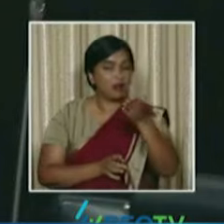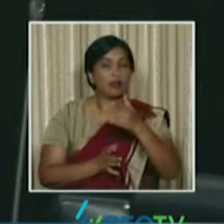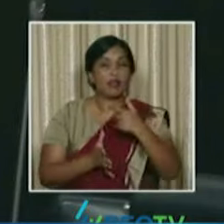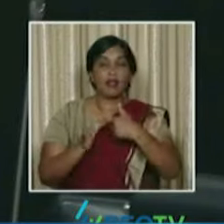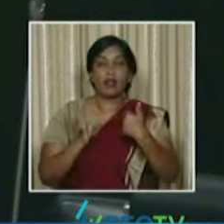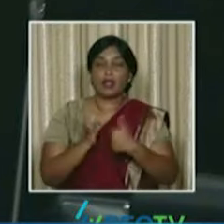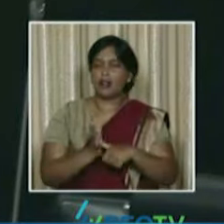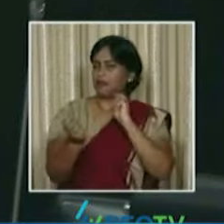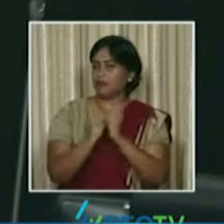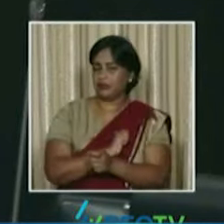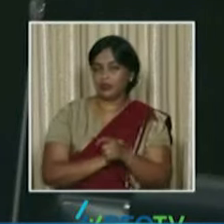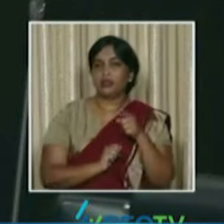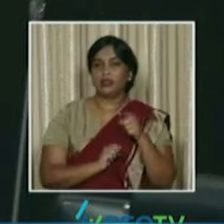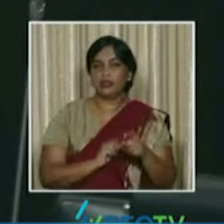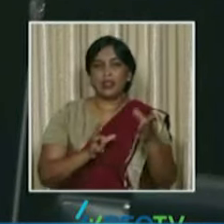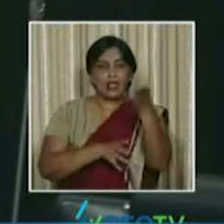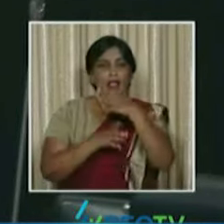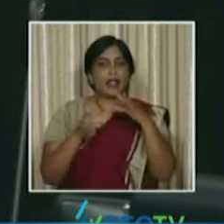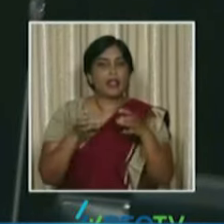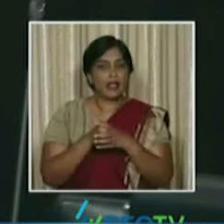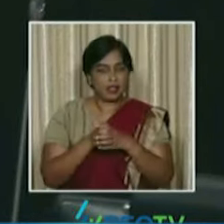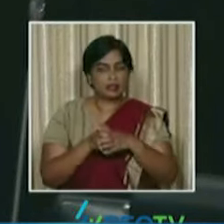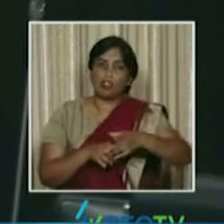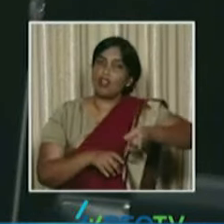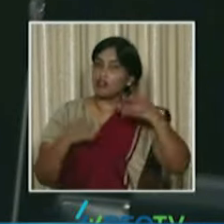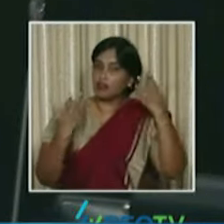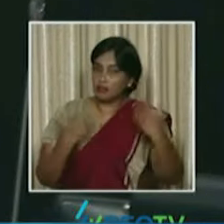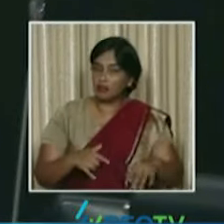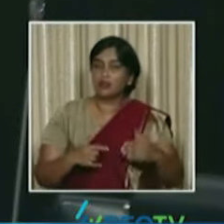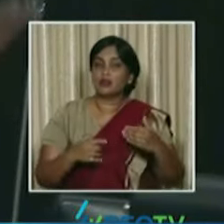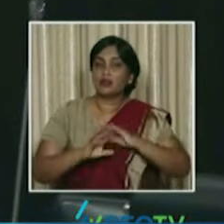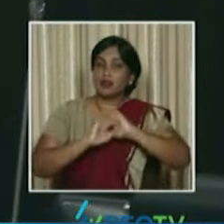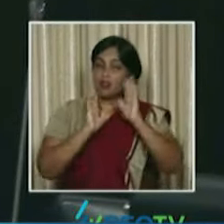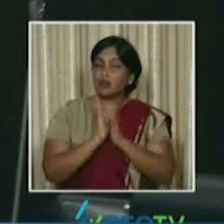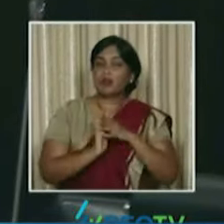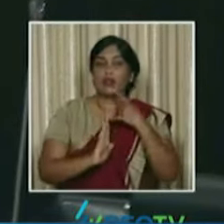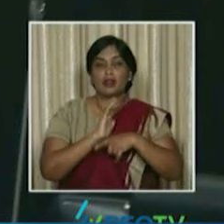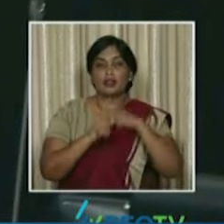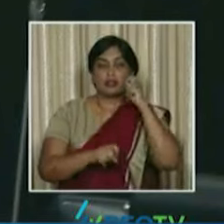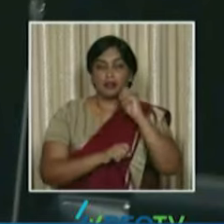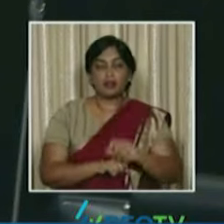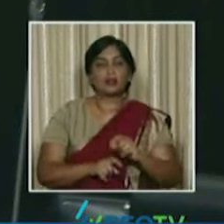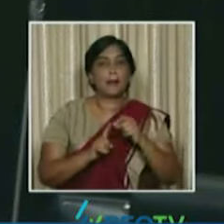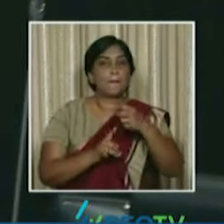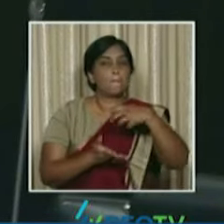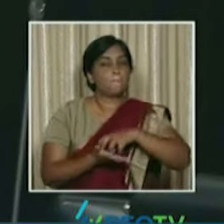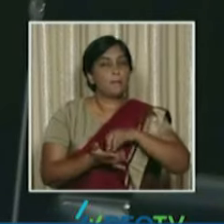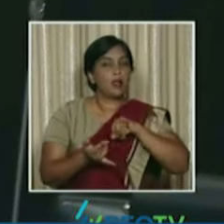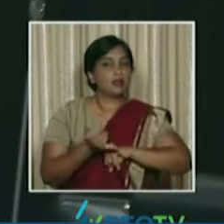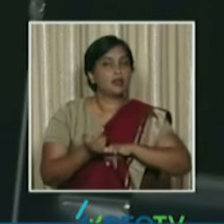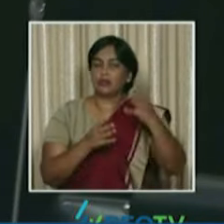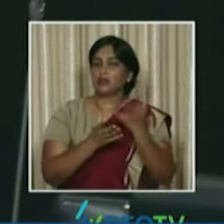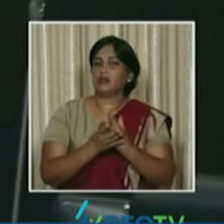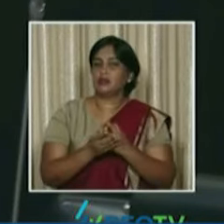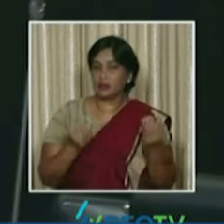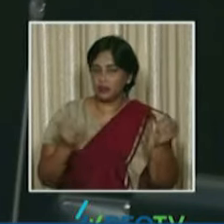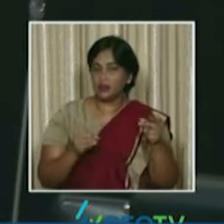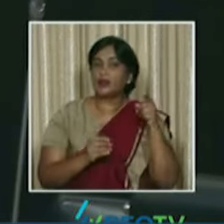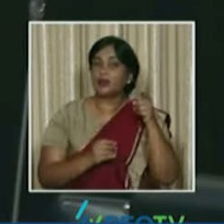පනත විකෘති කරලා එකතු වෙලා සියලු දෙනා සම්මත කරගෙන මුළු රටේම ජනතාවට තියෙන පළාත් සභා ක්‍රමය අහෝසි කරා.